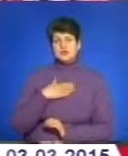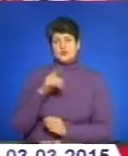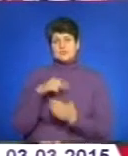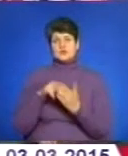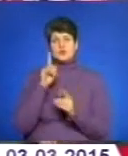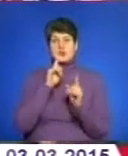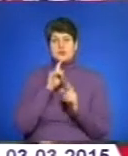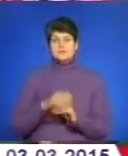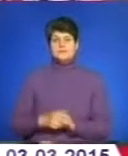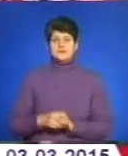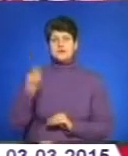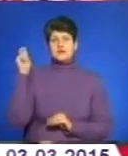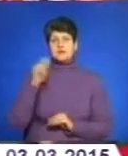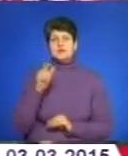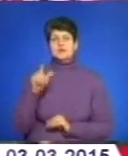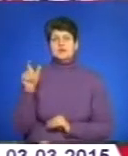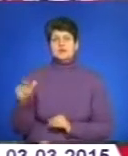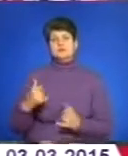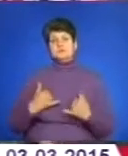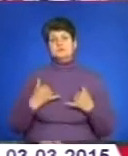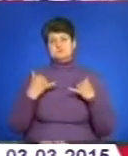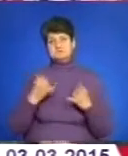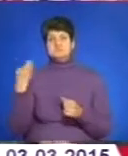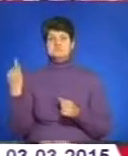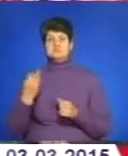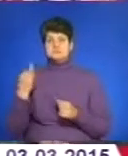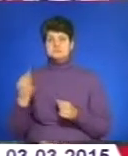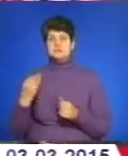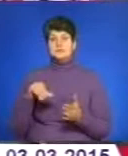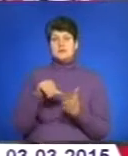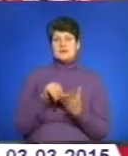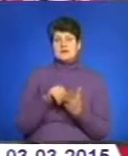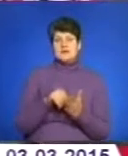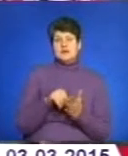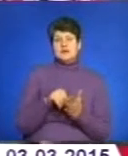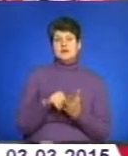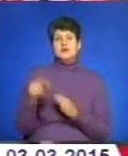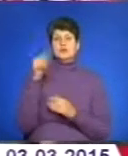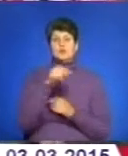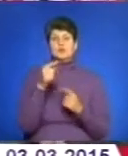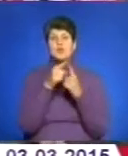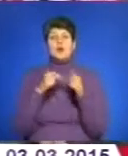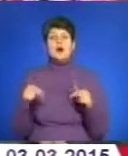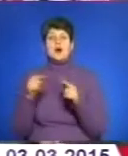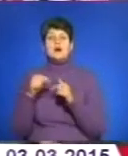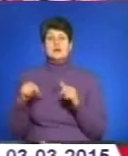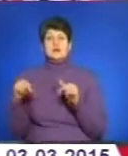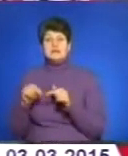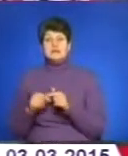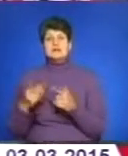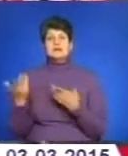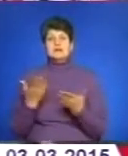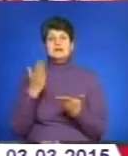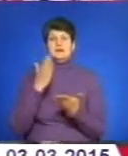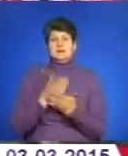ради. Приїхали люди досить таки поважні, цікаві, представляють ту галузь, які є